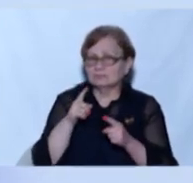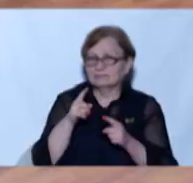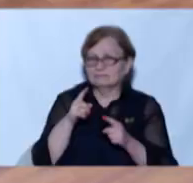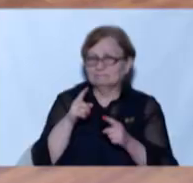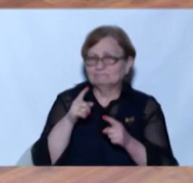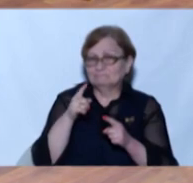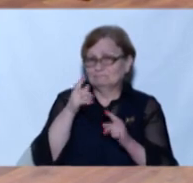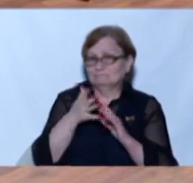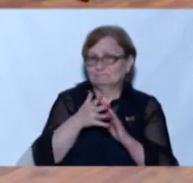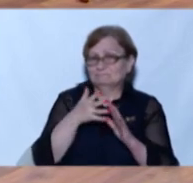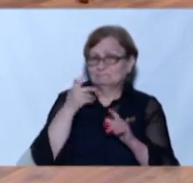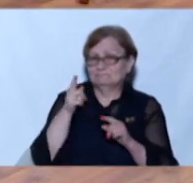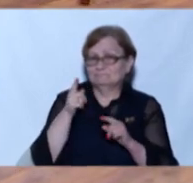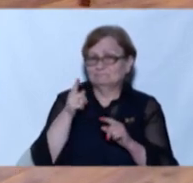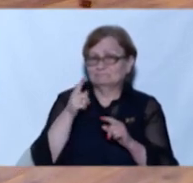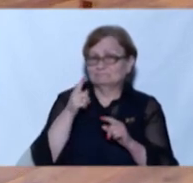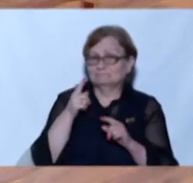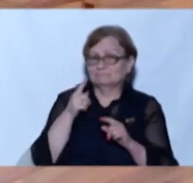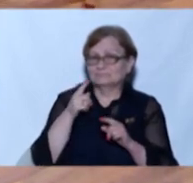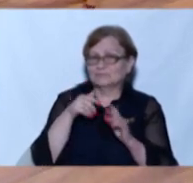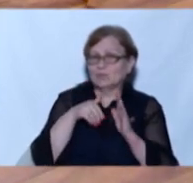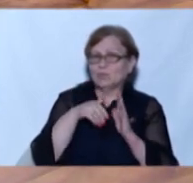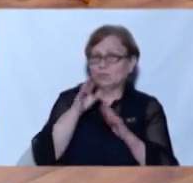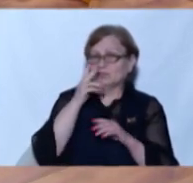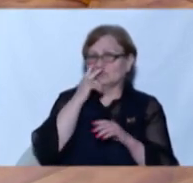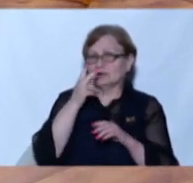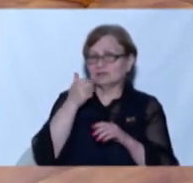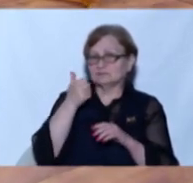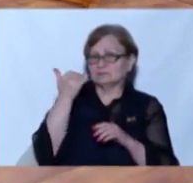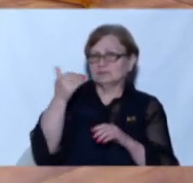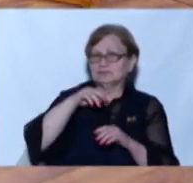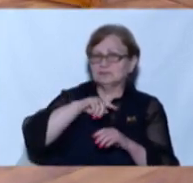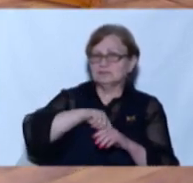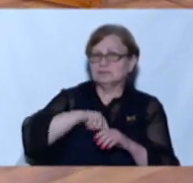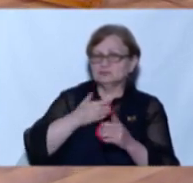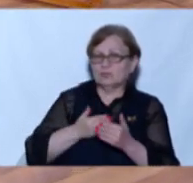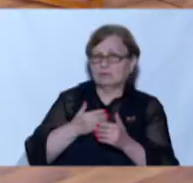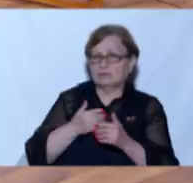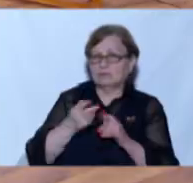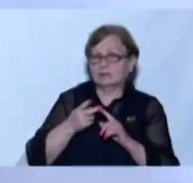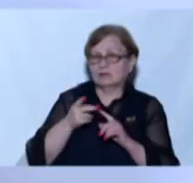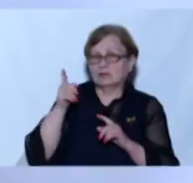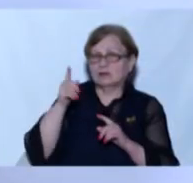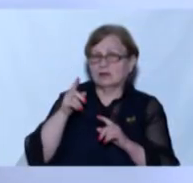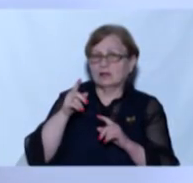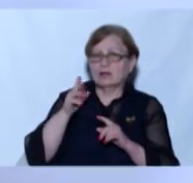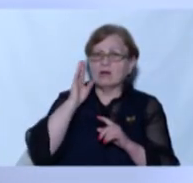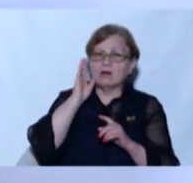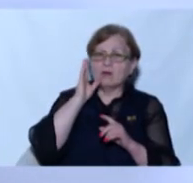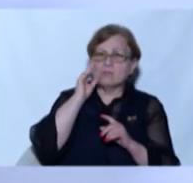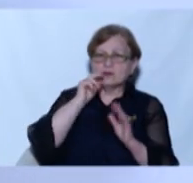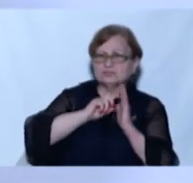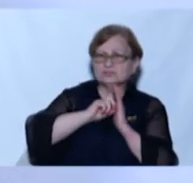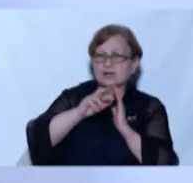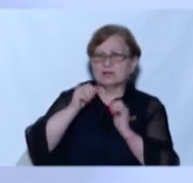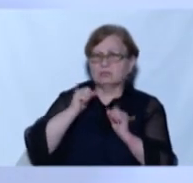მე მგონი ეხლა ბევრად უფრო კარგად ვხედავთ ელის განცდებს. მონაკვეთი მეორე. მაშინ გარბოდა ელი მუზეუმებში